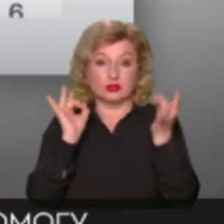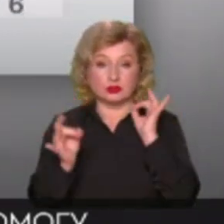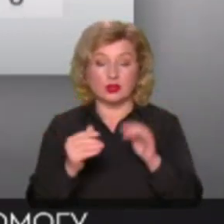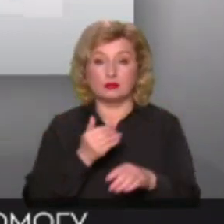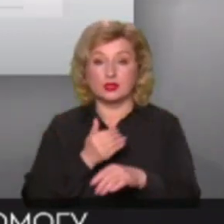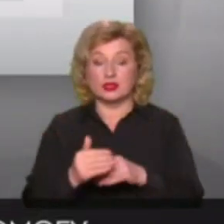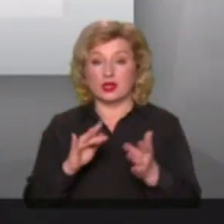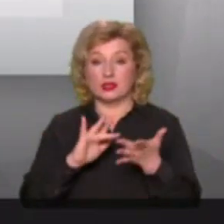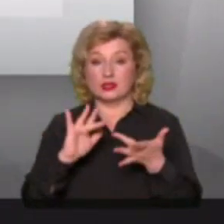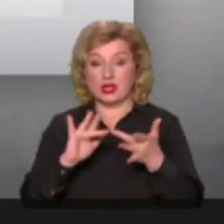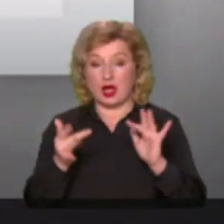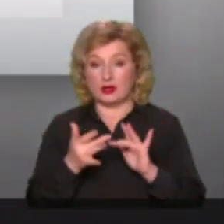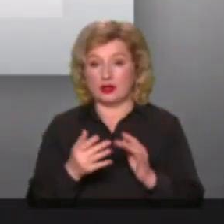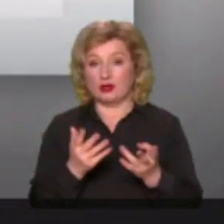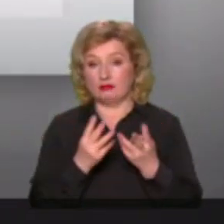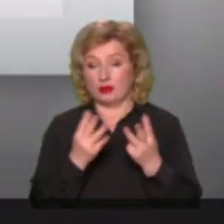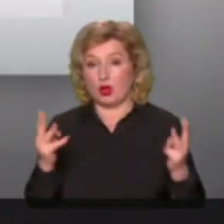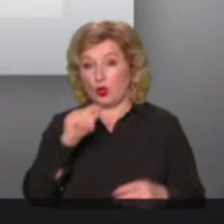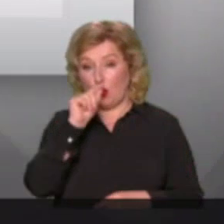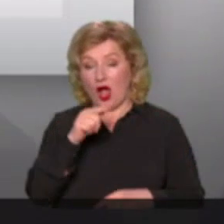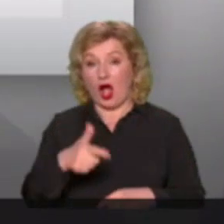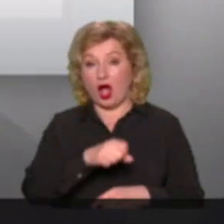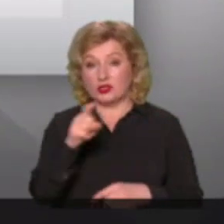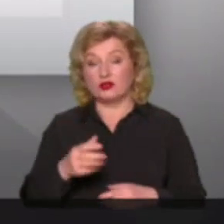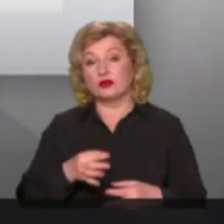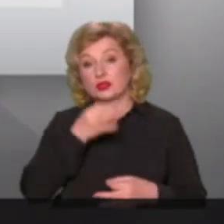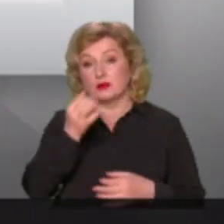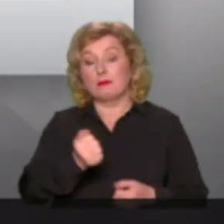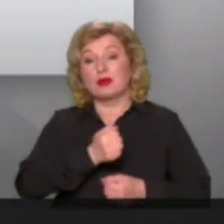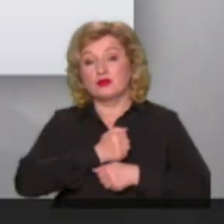сайті підконтрольного окупантам «Луганськгазу» висловили співчуття загиблому.